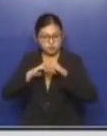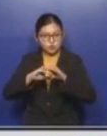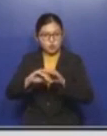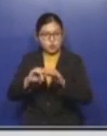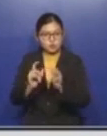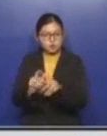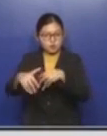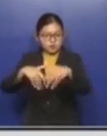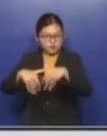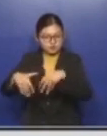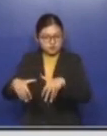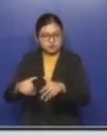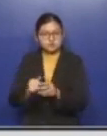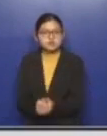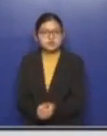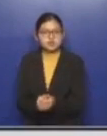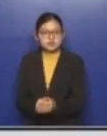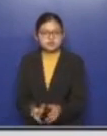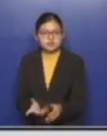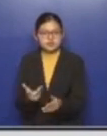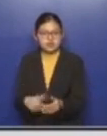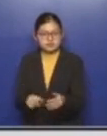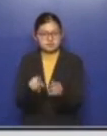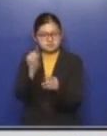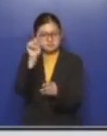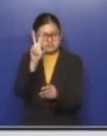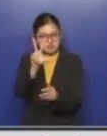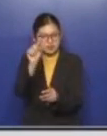นท่านให้เพียง 3%